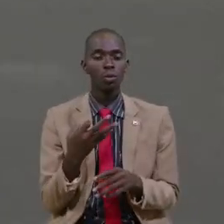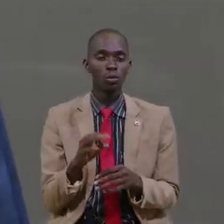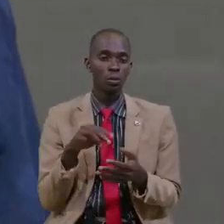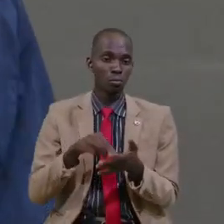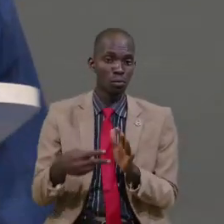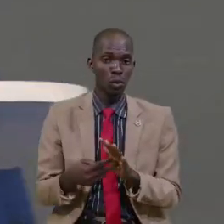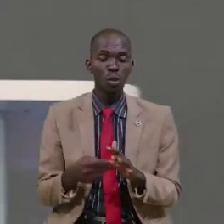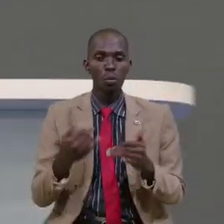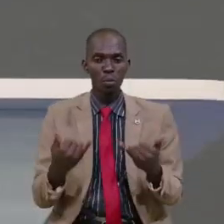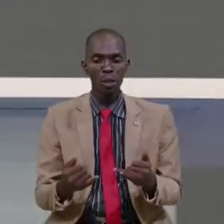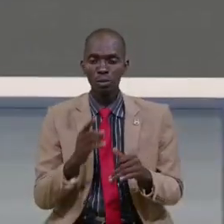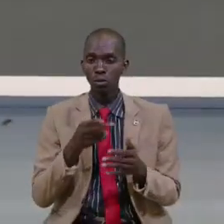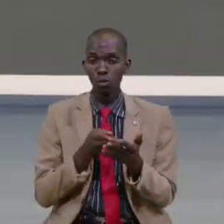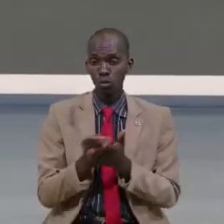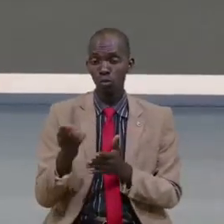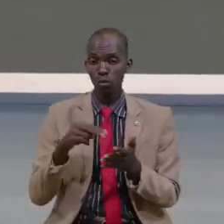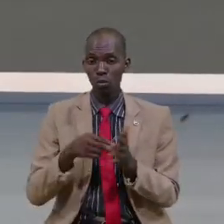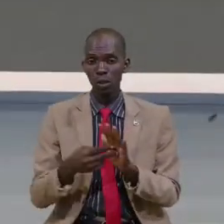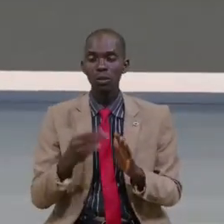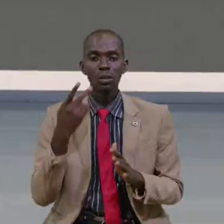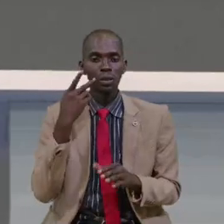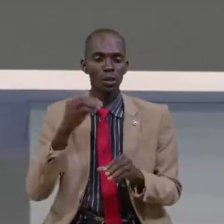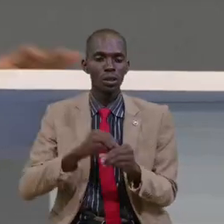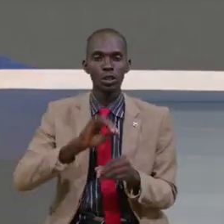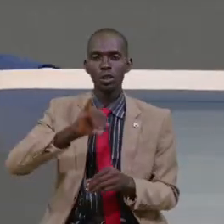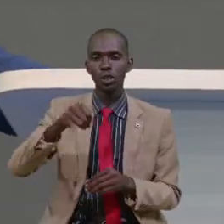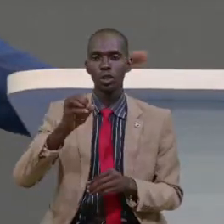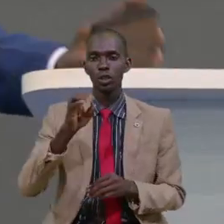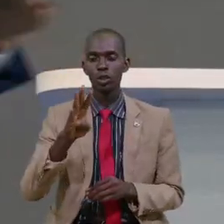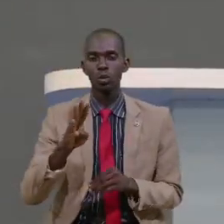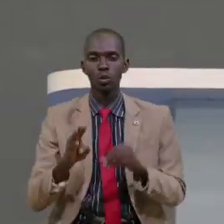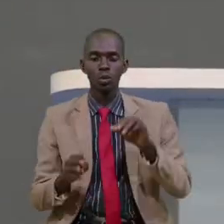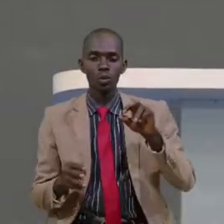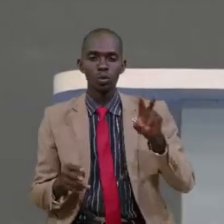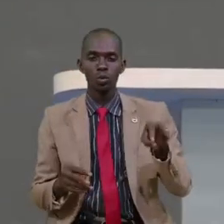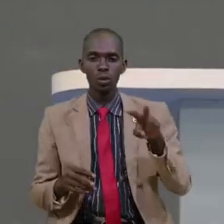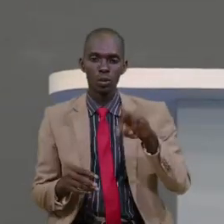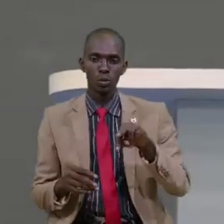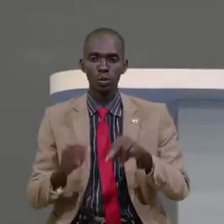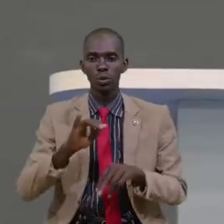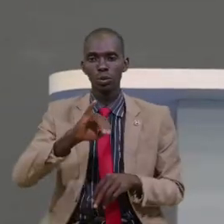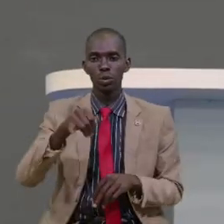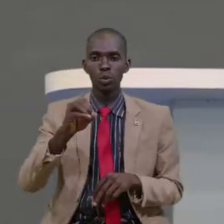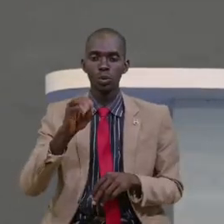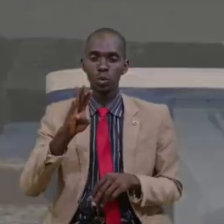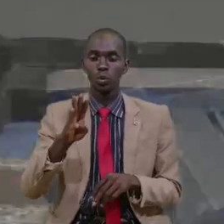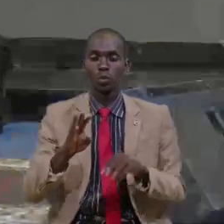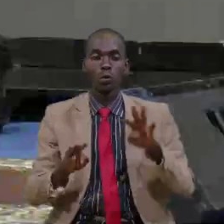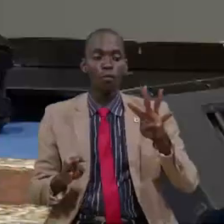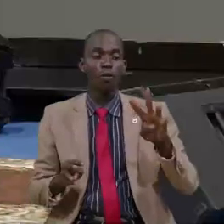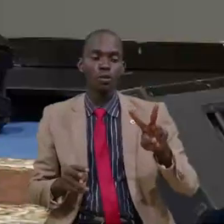la captivité? Voyons Job au chapitre 42. Je vous lis le verset 10. Job